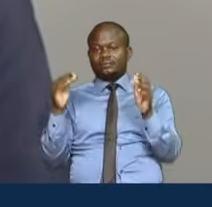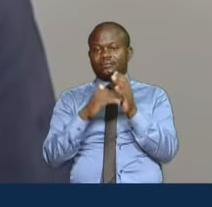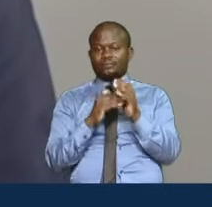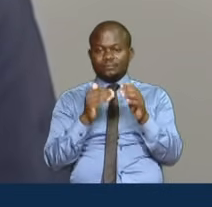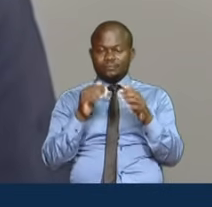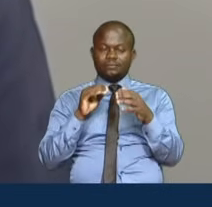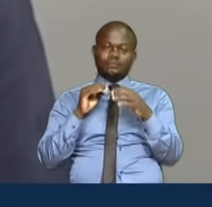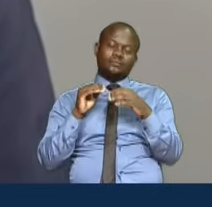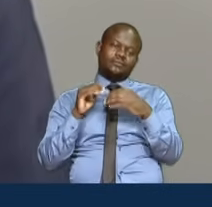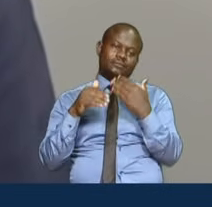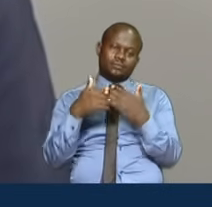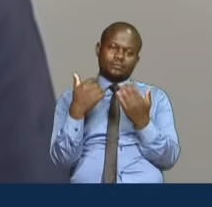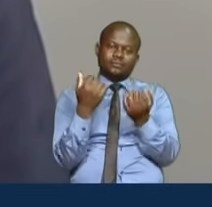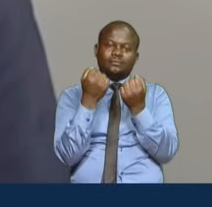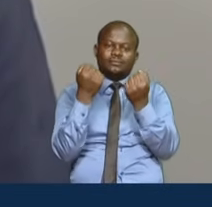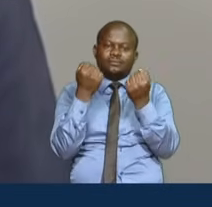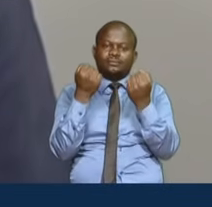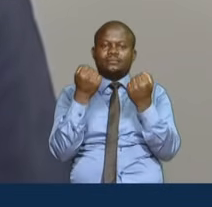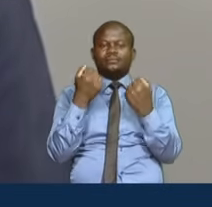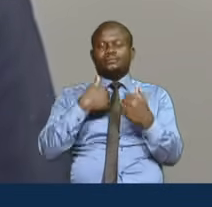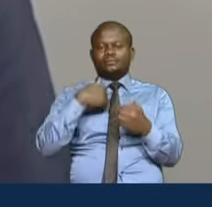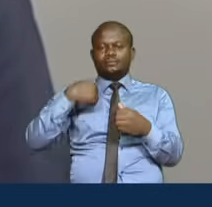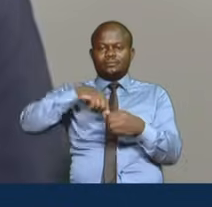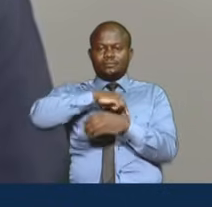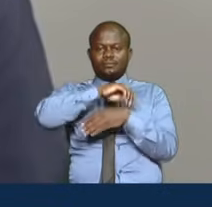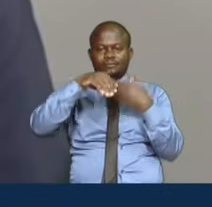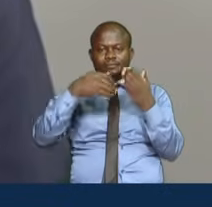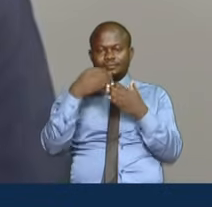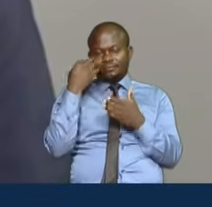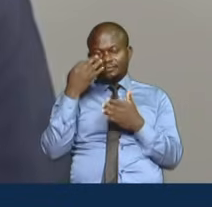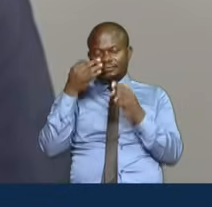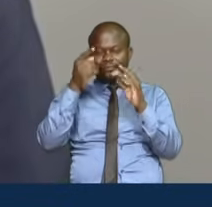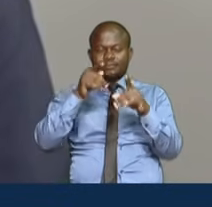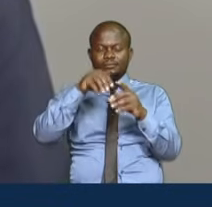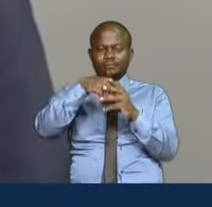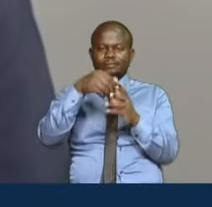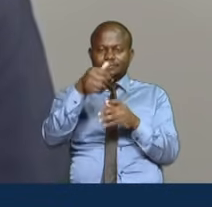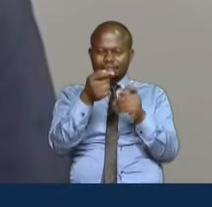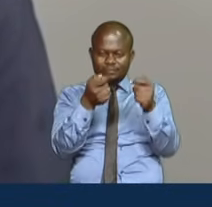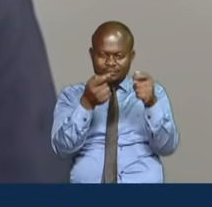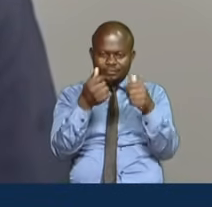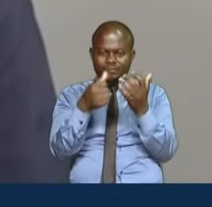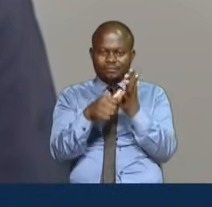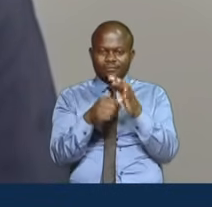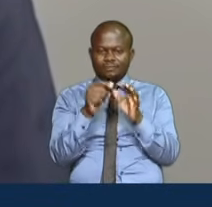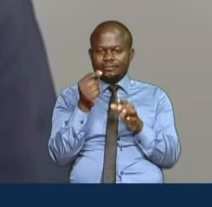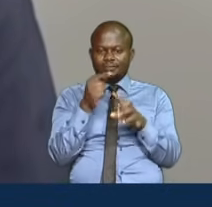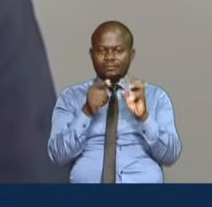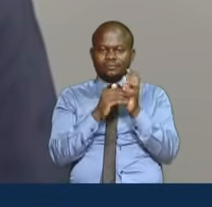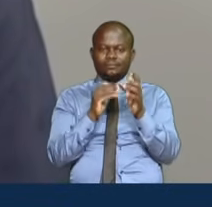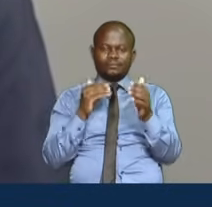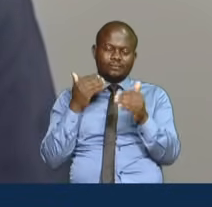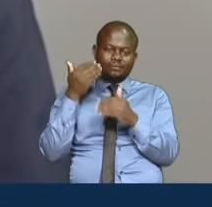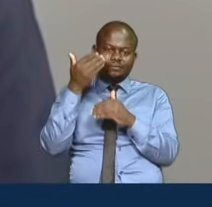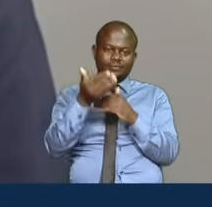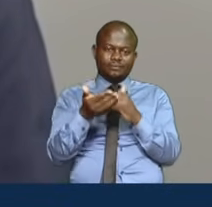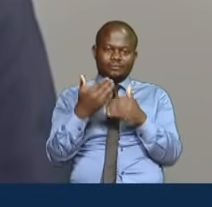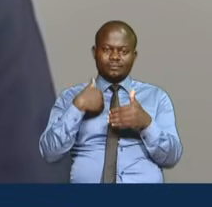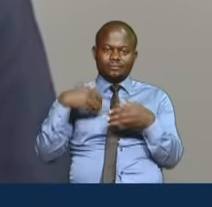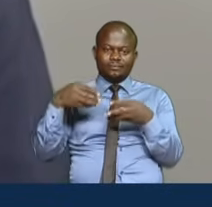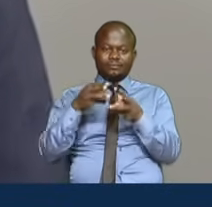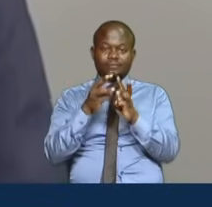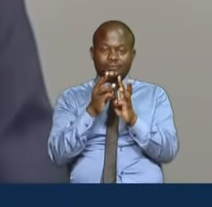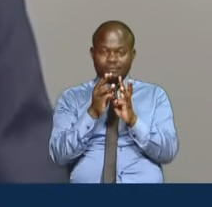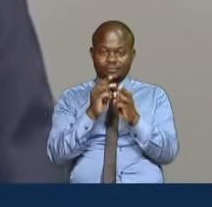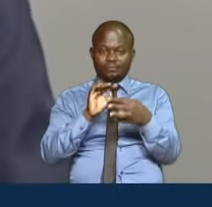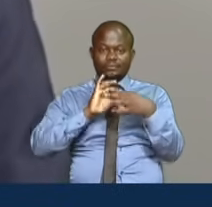n'umubano ushinze imizi dufitanye nubwo hagiye hazamo nyine utwo tubazo. Ariko twagiye tugira n'uburyo bwo gutsura